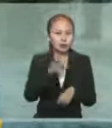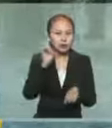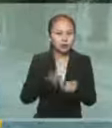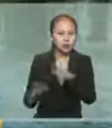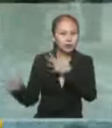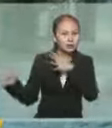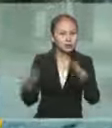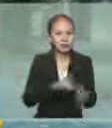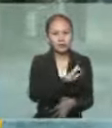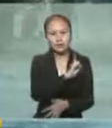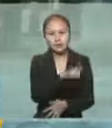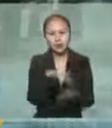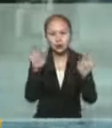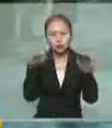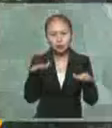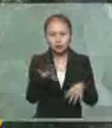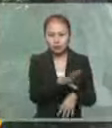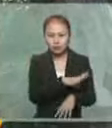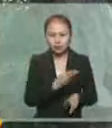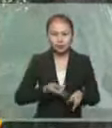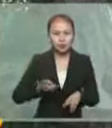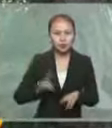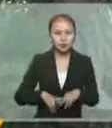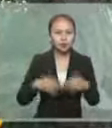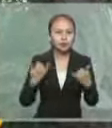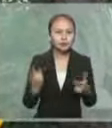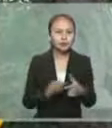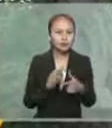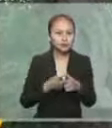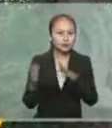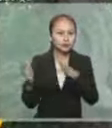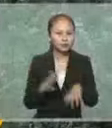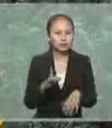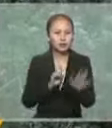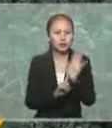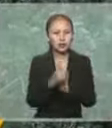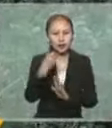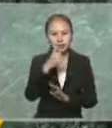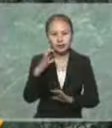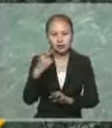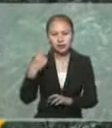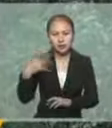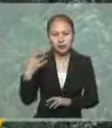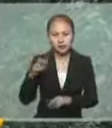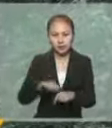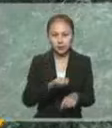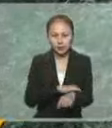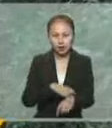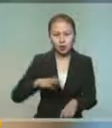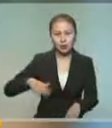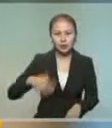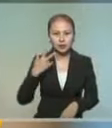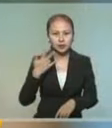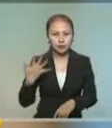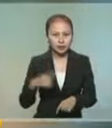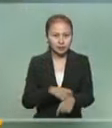дауыл соғып, нөсер жаңбыр жауған болатын. Мамандардың айтуынша, желдің жылдамдығы бастапқыда секундына 25 метрге дейін, кейін 35